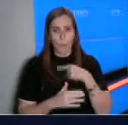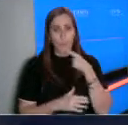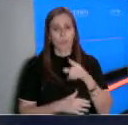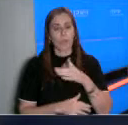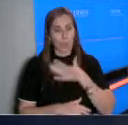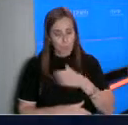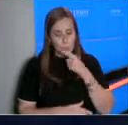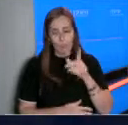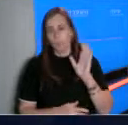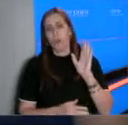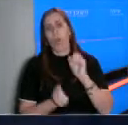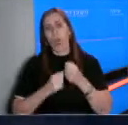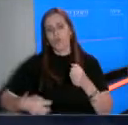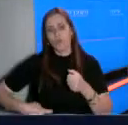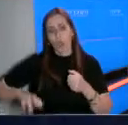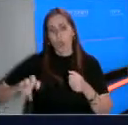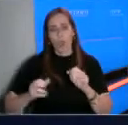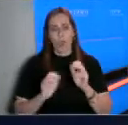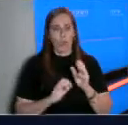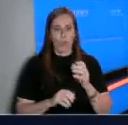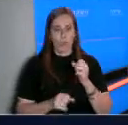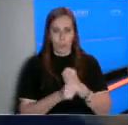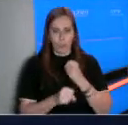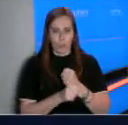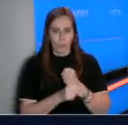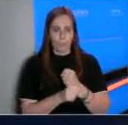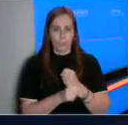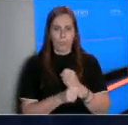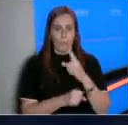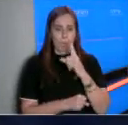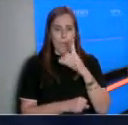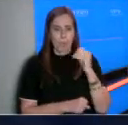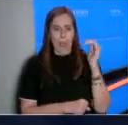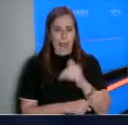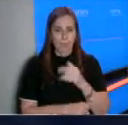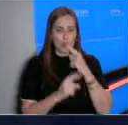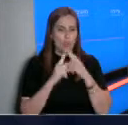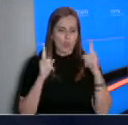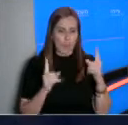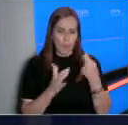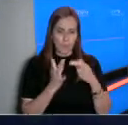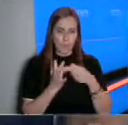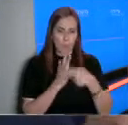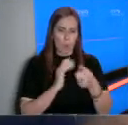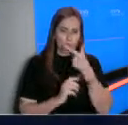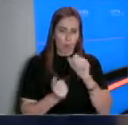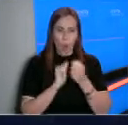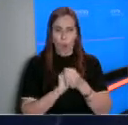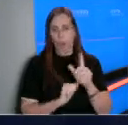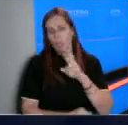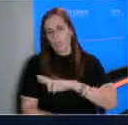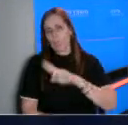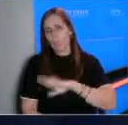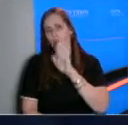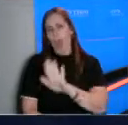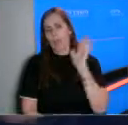אומרים לי, את רוצה את התרופה או שתמצאי, אני עושה בראש חשבון מהיר כ-140,000 שקלים לשנה לתרופה, או